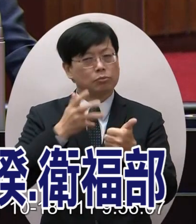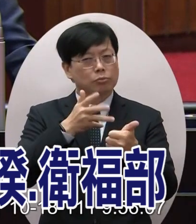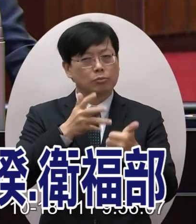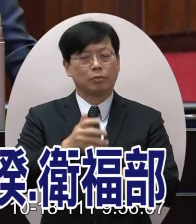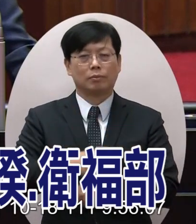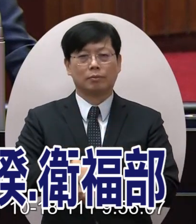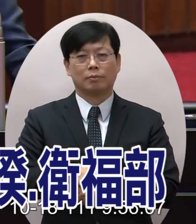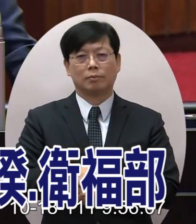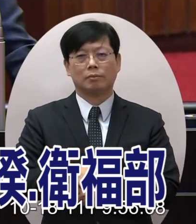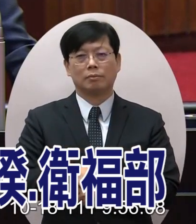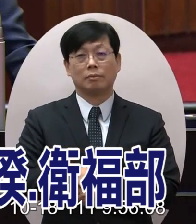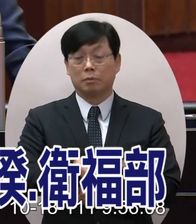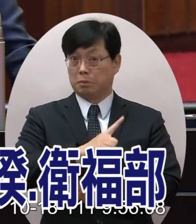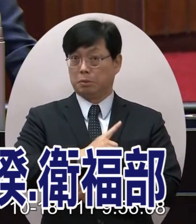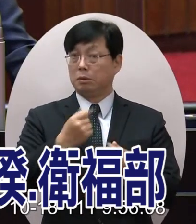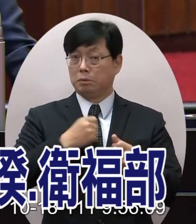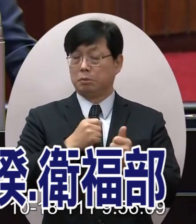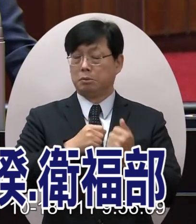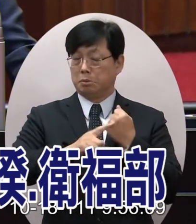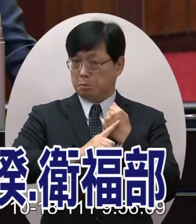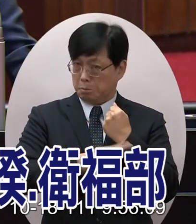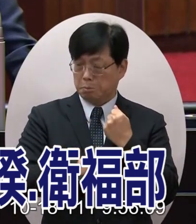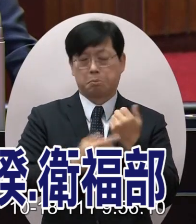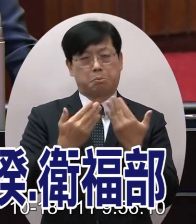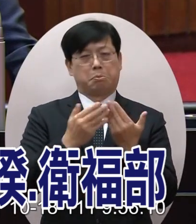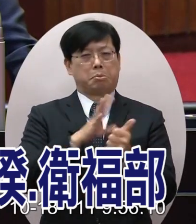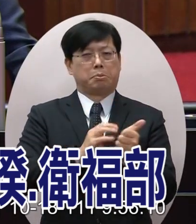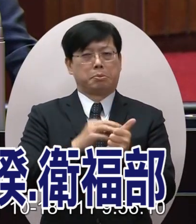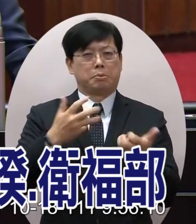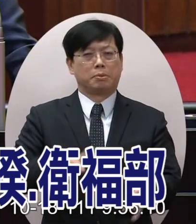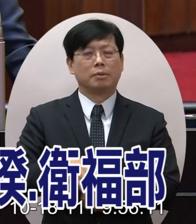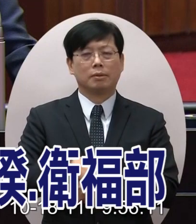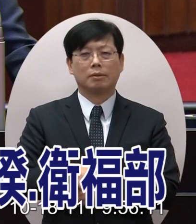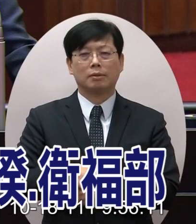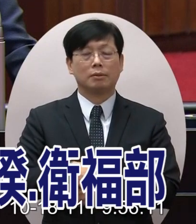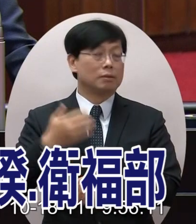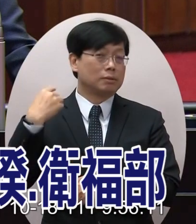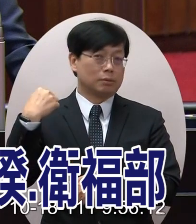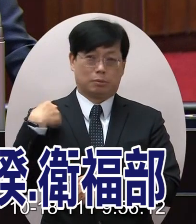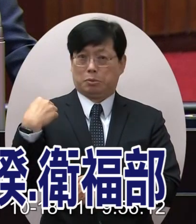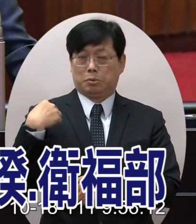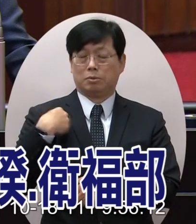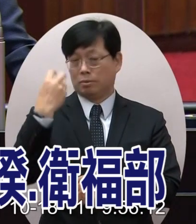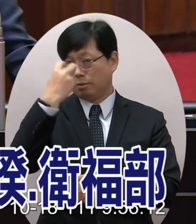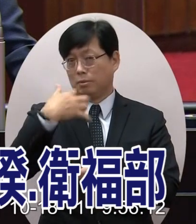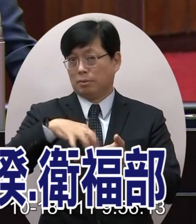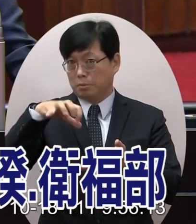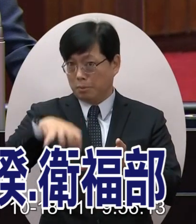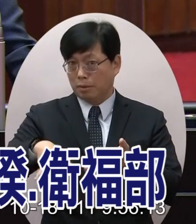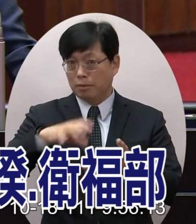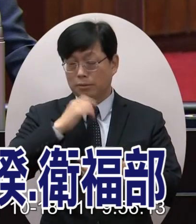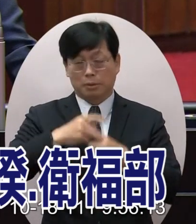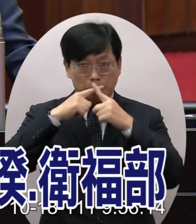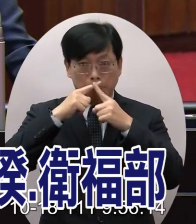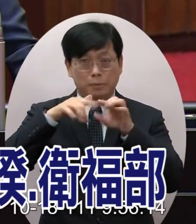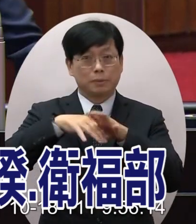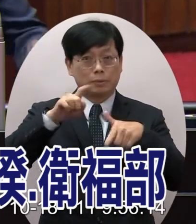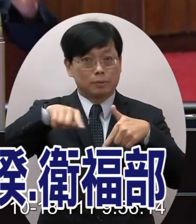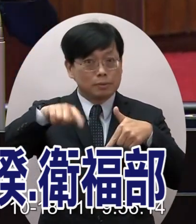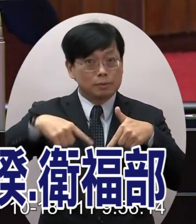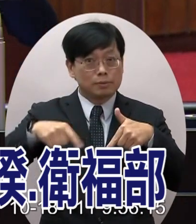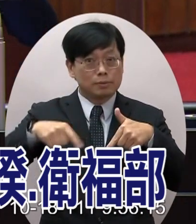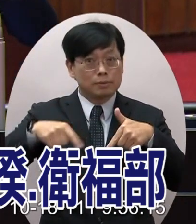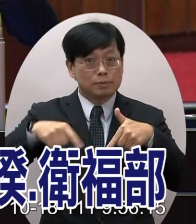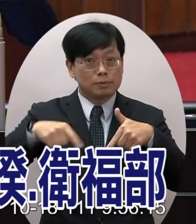教哈。那你也是学法律的嘛，对不对？我们看到那个昨天呢，审计部就讲这个机密的文件呢，